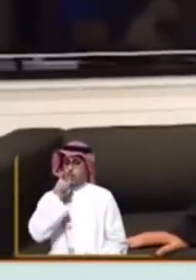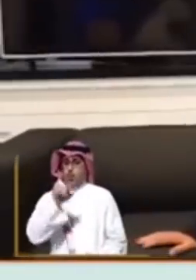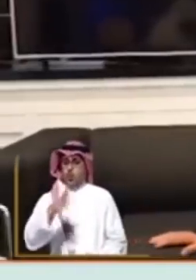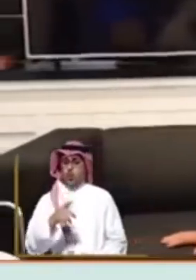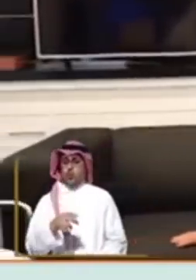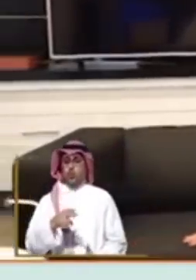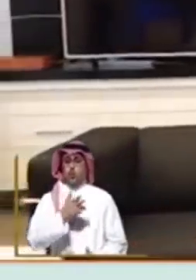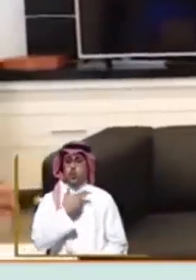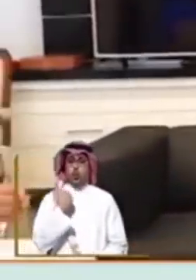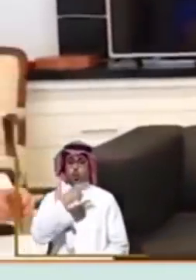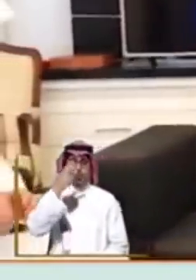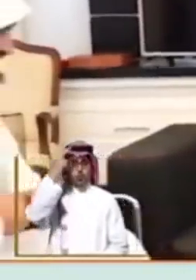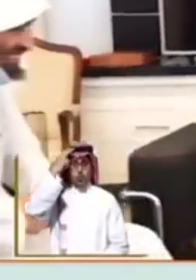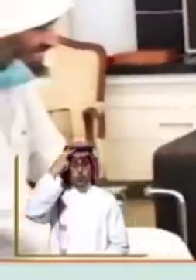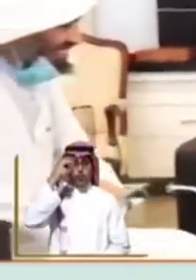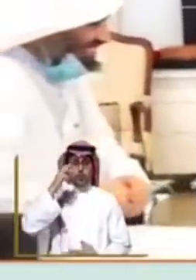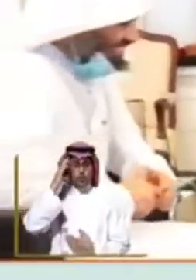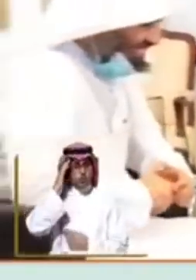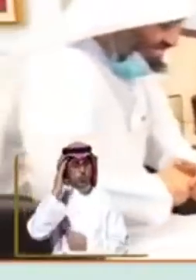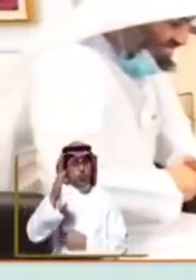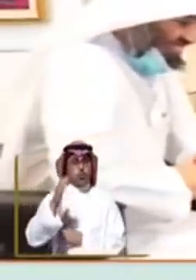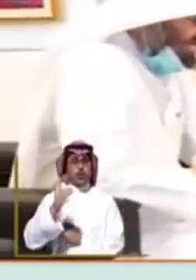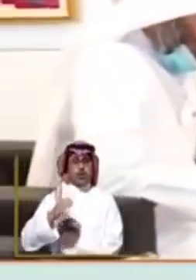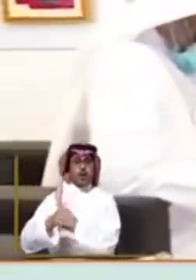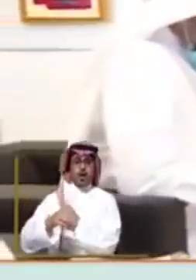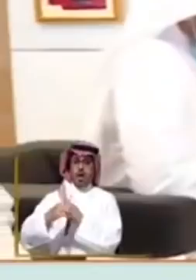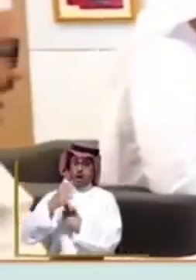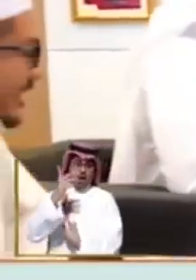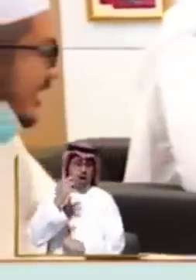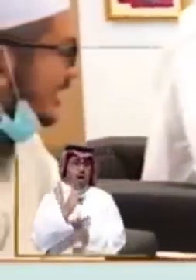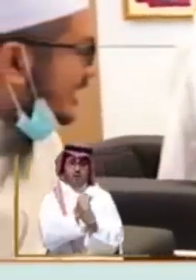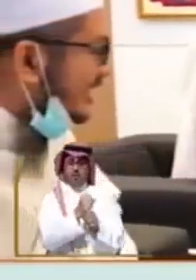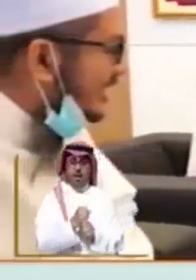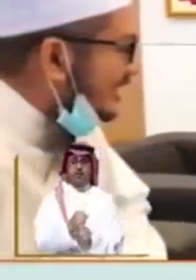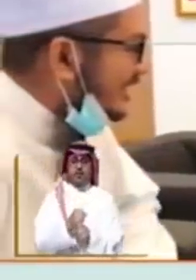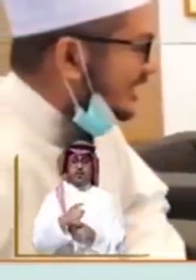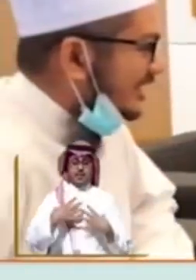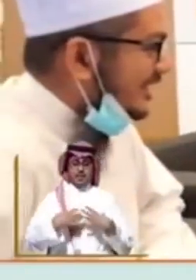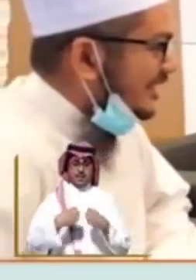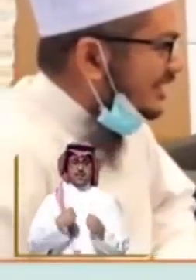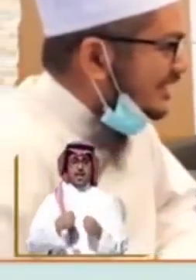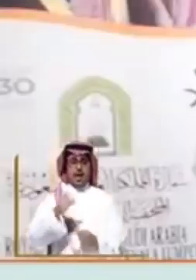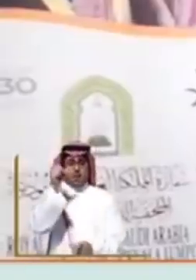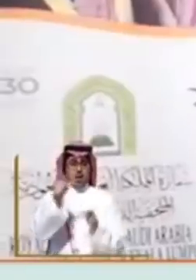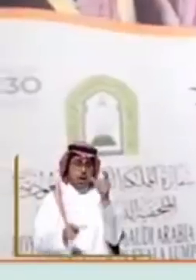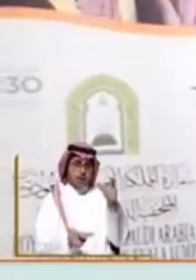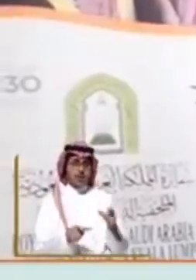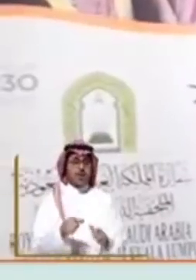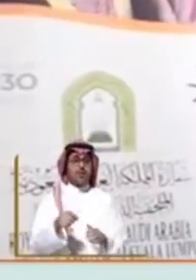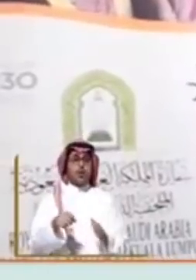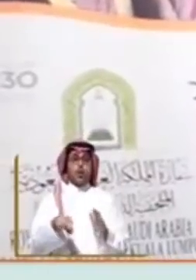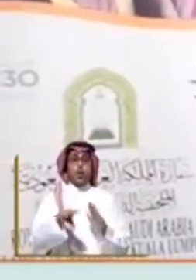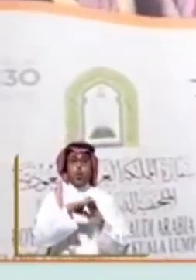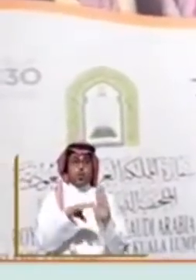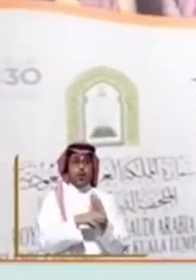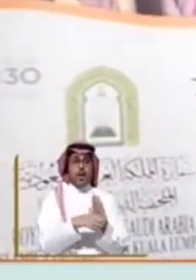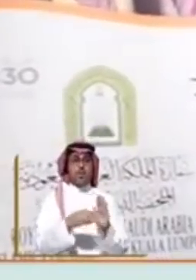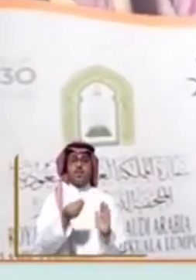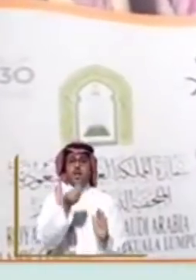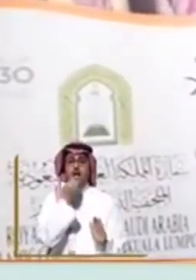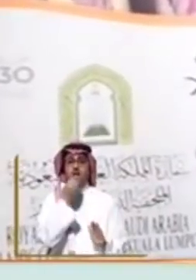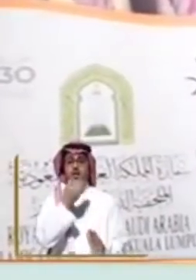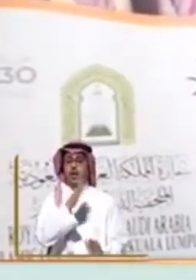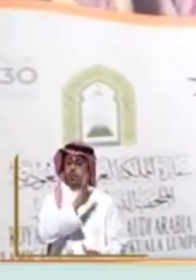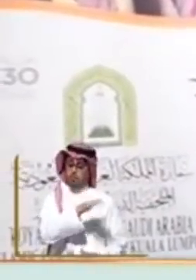خادم الحرمين الشريفين على سلامة ضيوف الرحمن، مثمنا برنامج خادم الحرمين الشريفين لإفطار